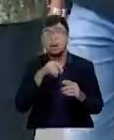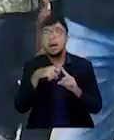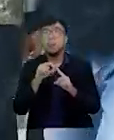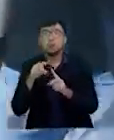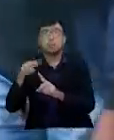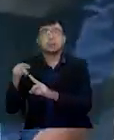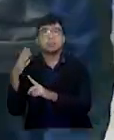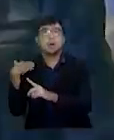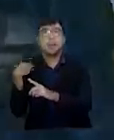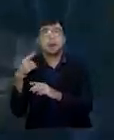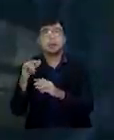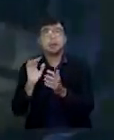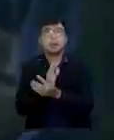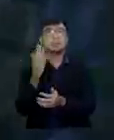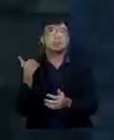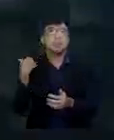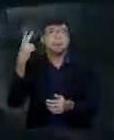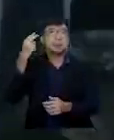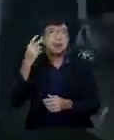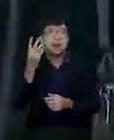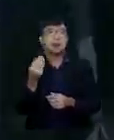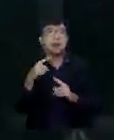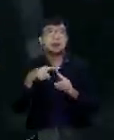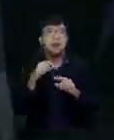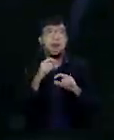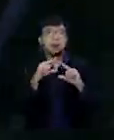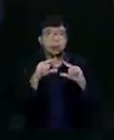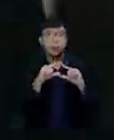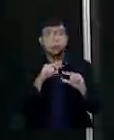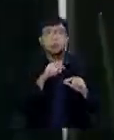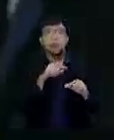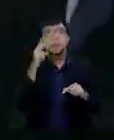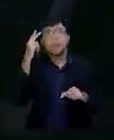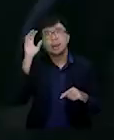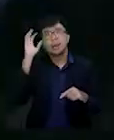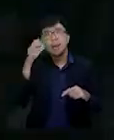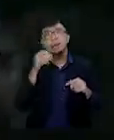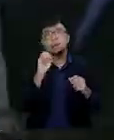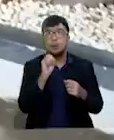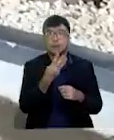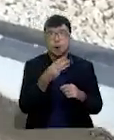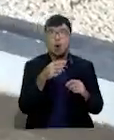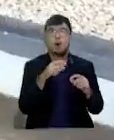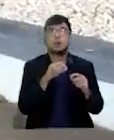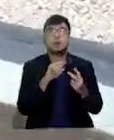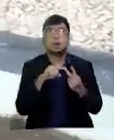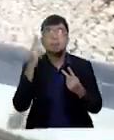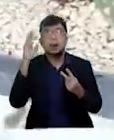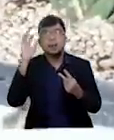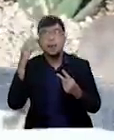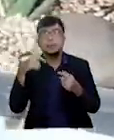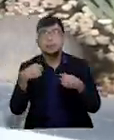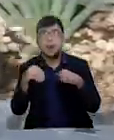pemerintah Kabupaten Tulungagung diantaranya Kepala Dinas kominfo Samrotul fuadah Kepala Dinas perindag Tri Haryadi